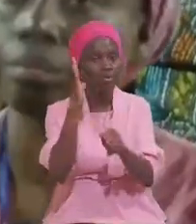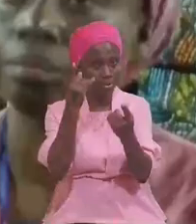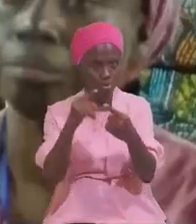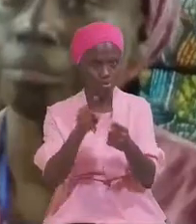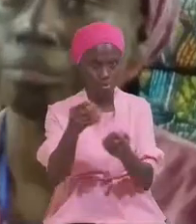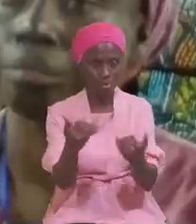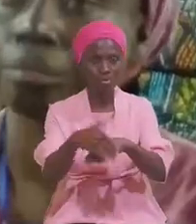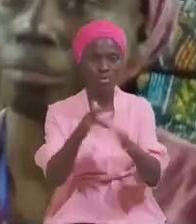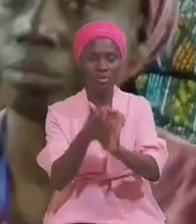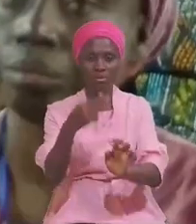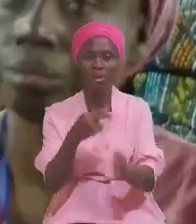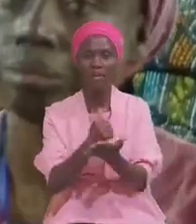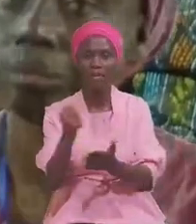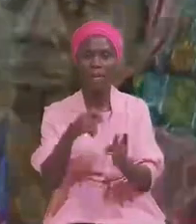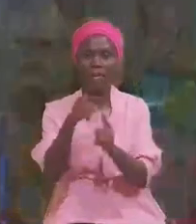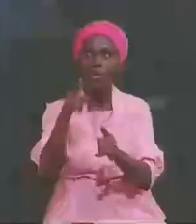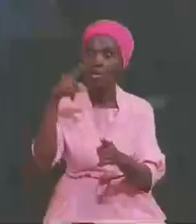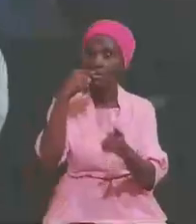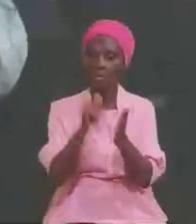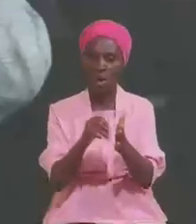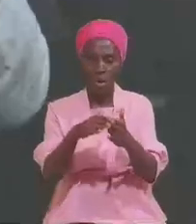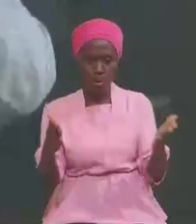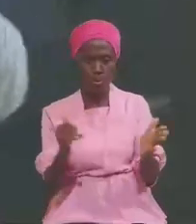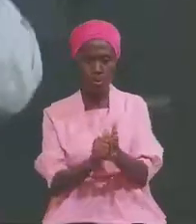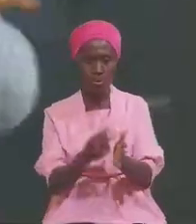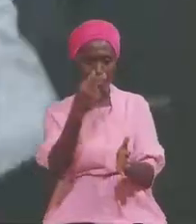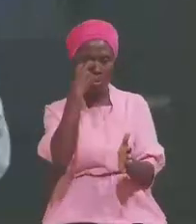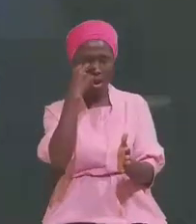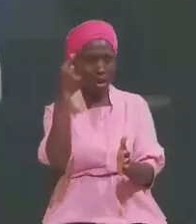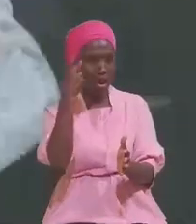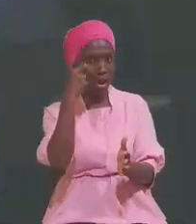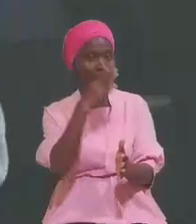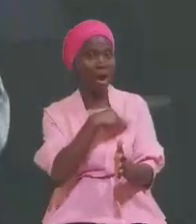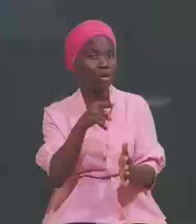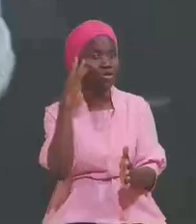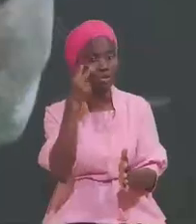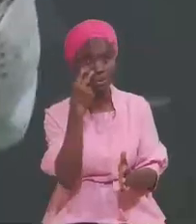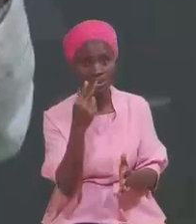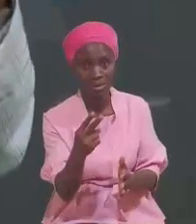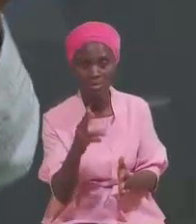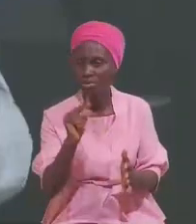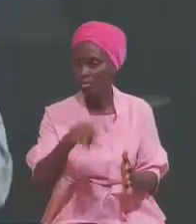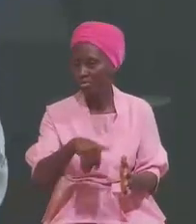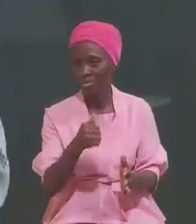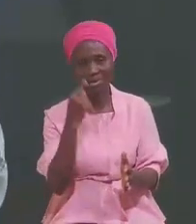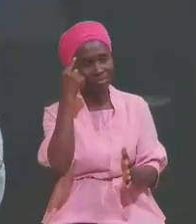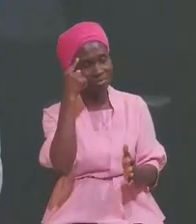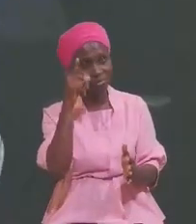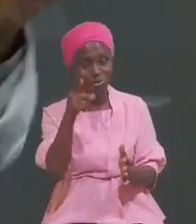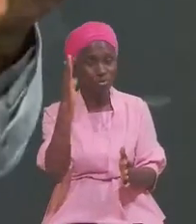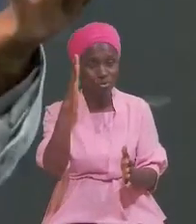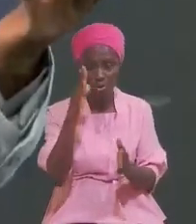Quand il dit, ouvrez les yeux, là vous allez voir, pas d'autres pensées, pas d'autres contradictions. Vous ouvrez les